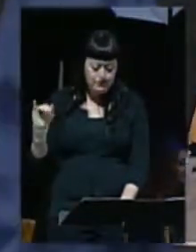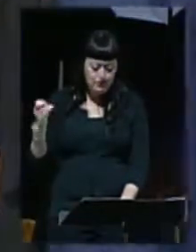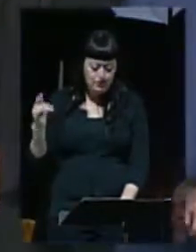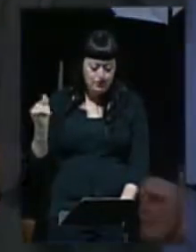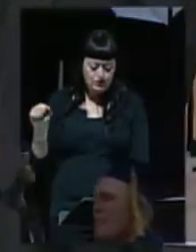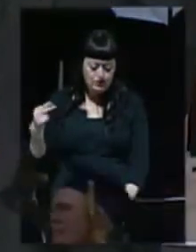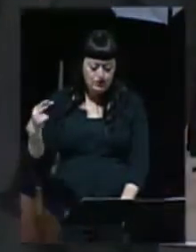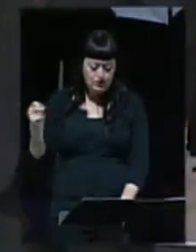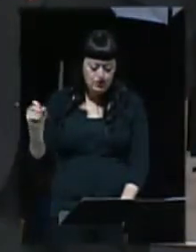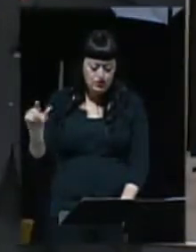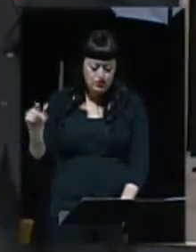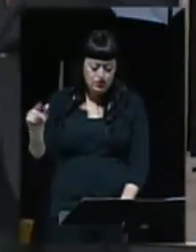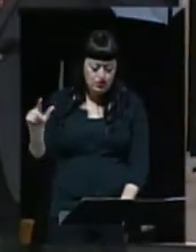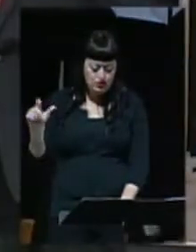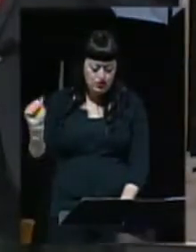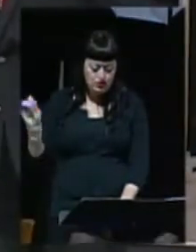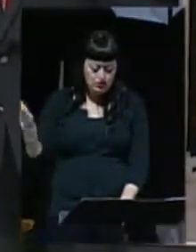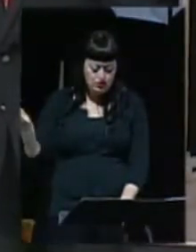Nicholas Holler.